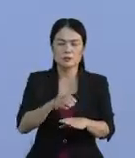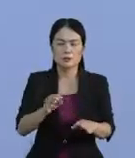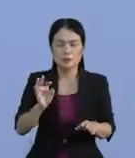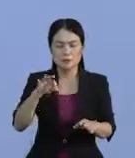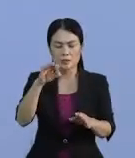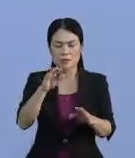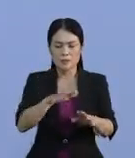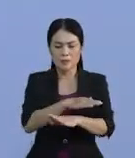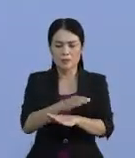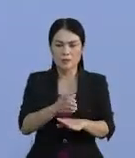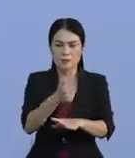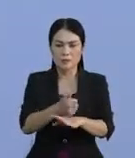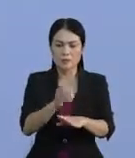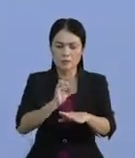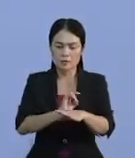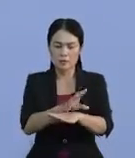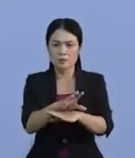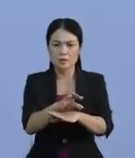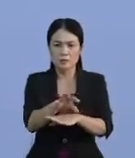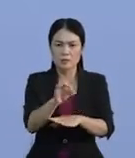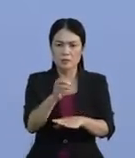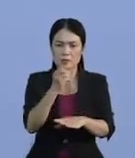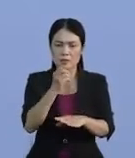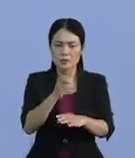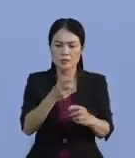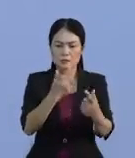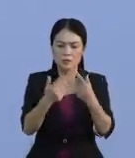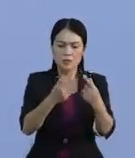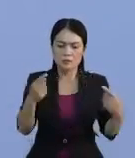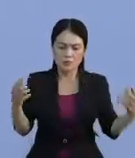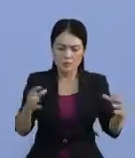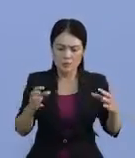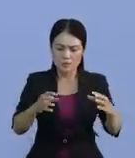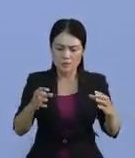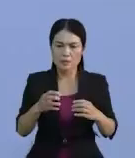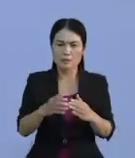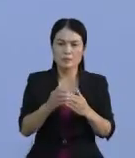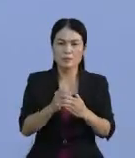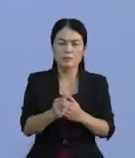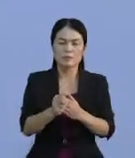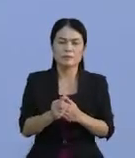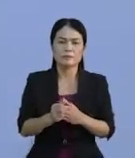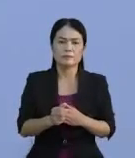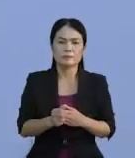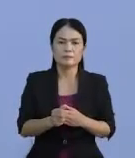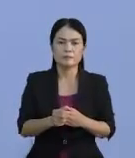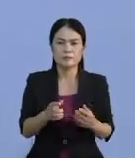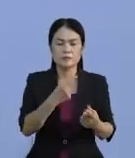ស្រុកមានមេបាប្រដៅថាបើរកស៊ីកុំជជែកឆ្លោះគ្នានាំឲ្យ